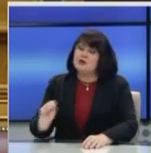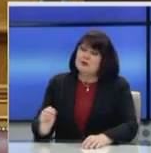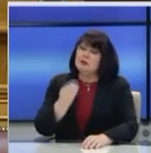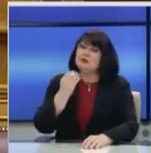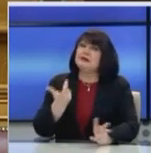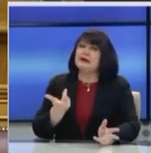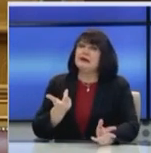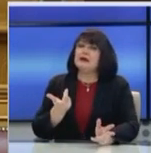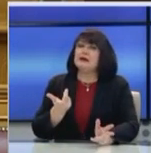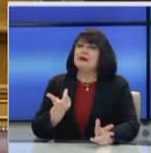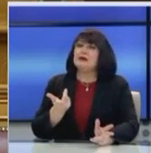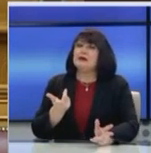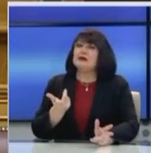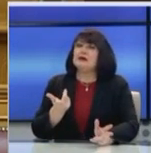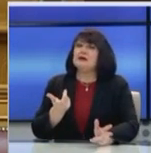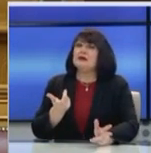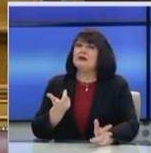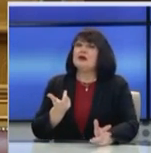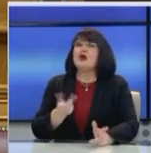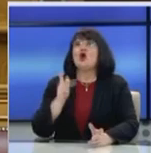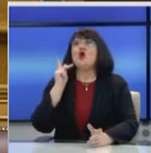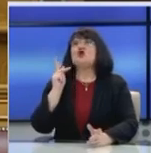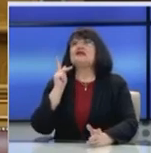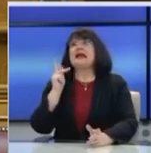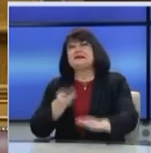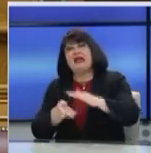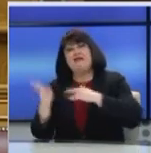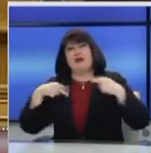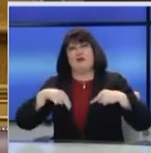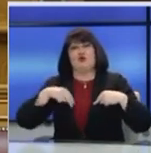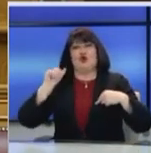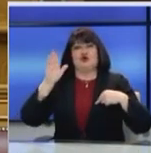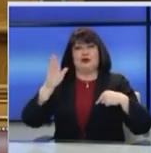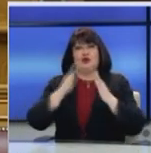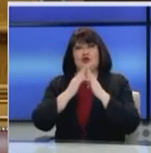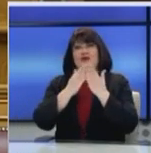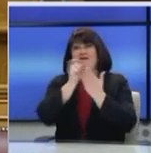γεννάται από το τι έγινε μετά την αποχώρηση του κ. Κοντζιά. Ο κ. Κοντζιά